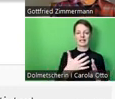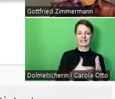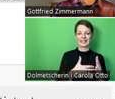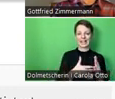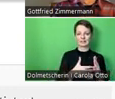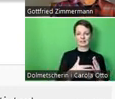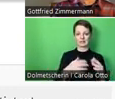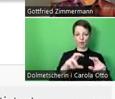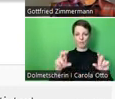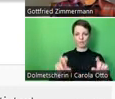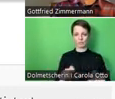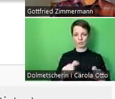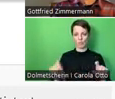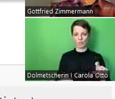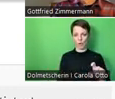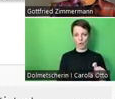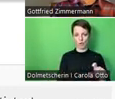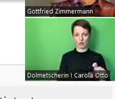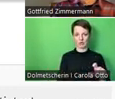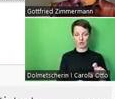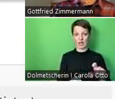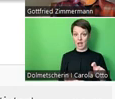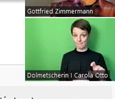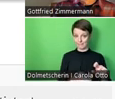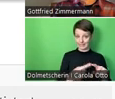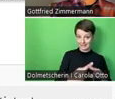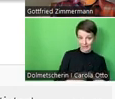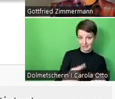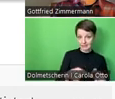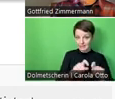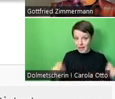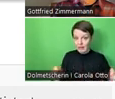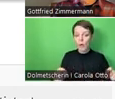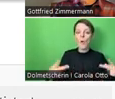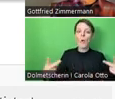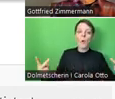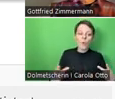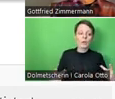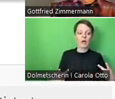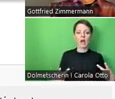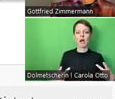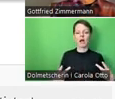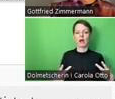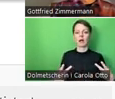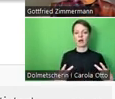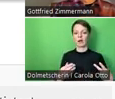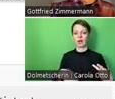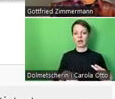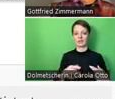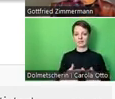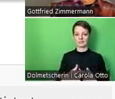Textumbruch anzuwählen. Entweder mit Text in Zeile oder als Quadrat,